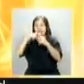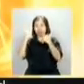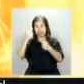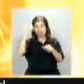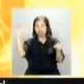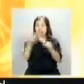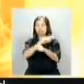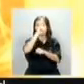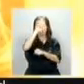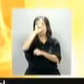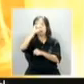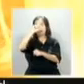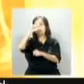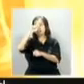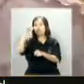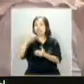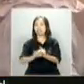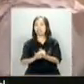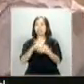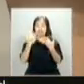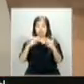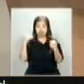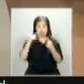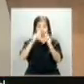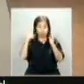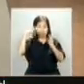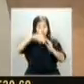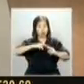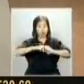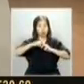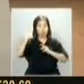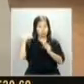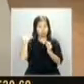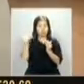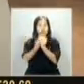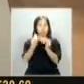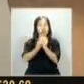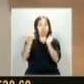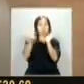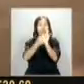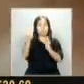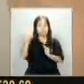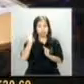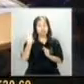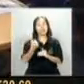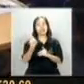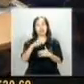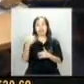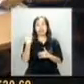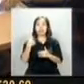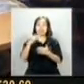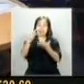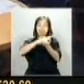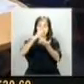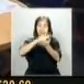เงิน 100,000 ล้านบาททั้งนี้ในส่วนที่มีเอกชนออกหุ้นกู้ซึ่งก็มีการตอบรับและให้ประชาชนนั้นให้ความสนใ